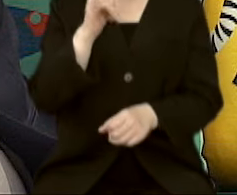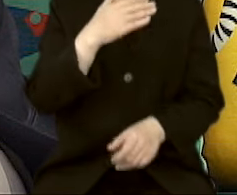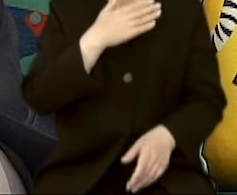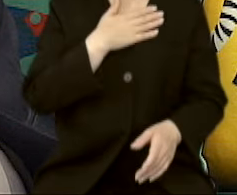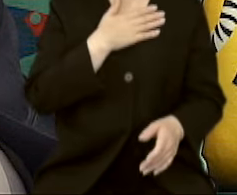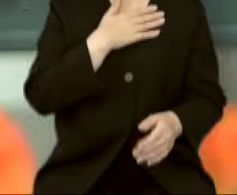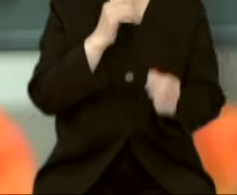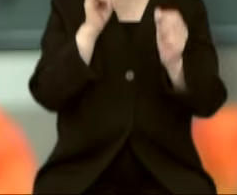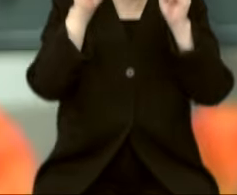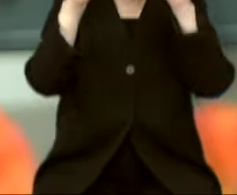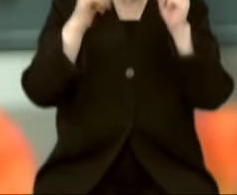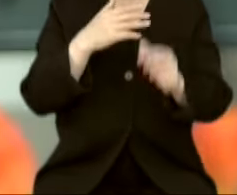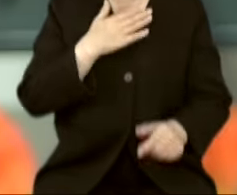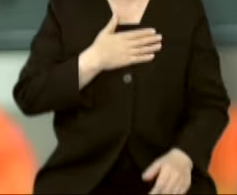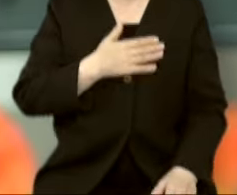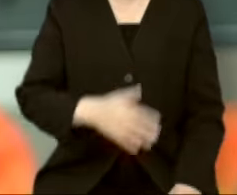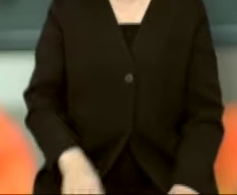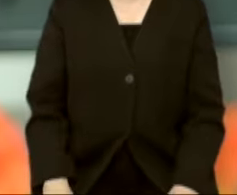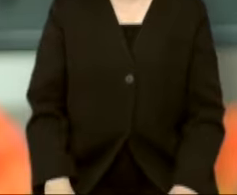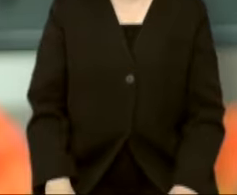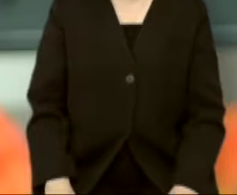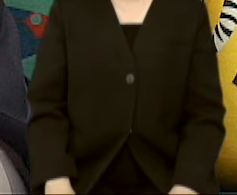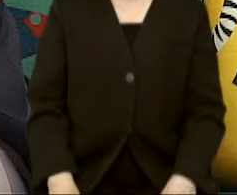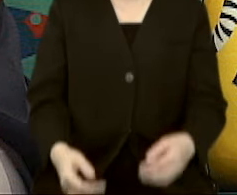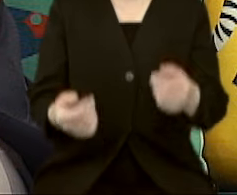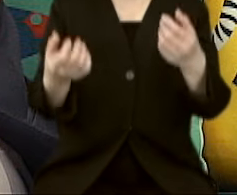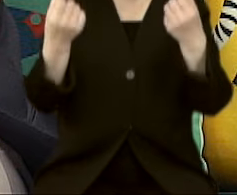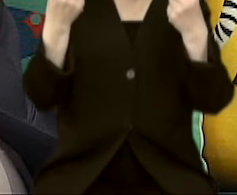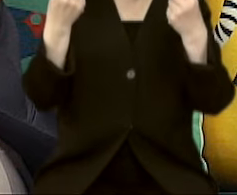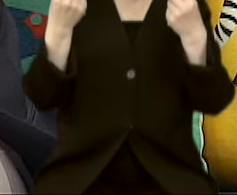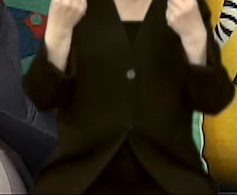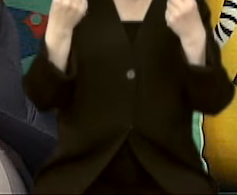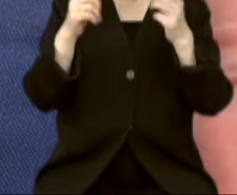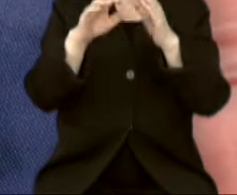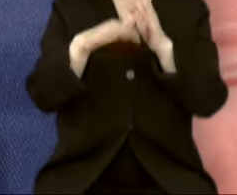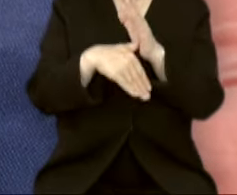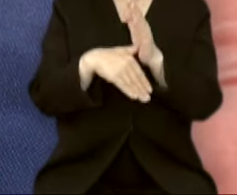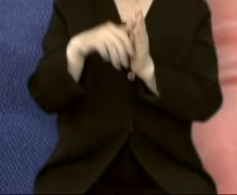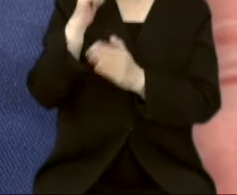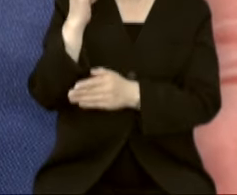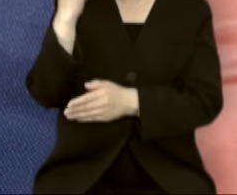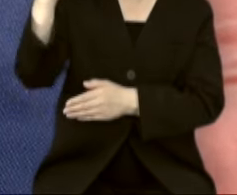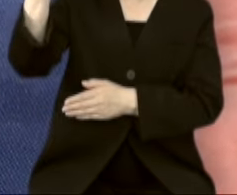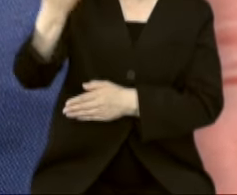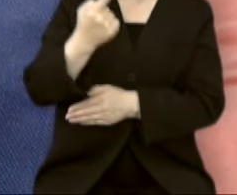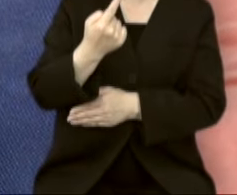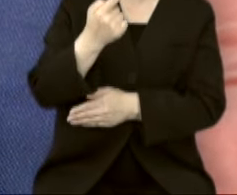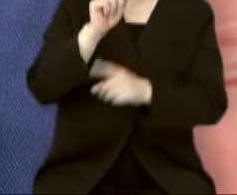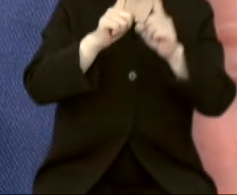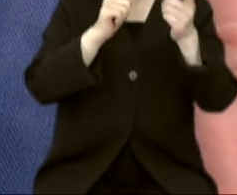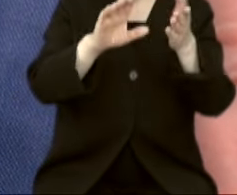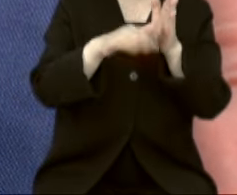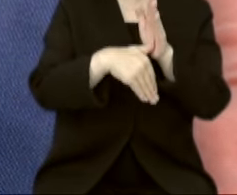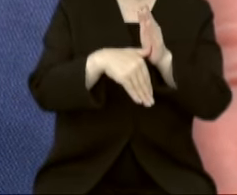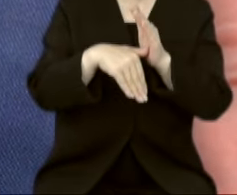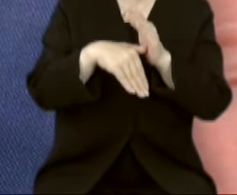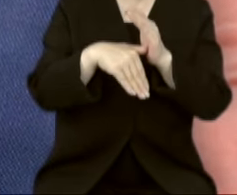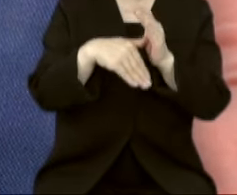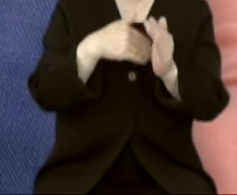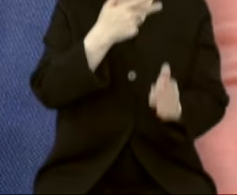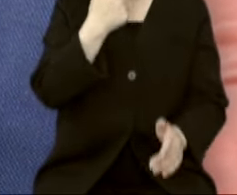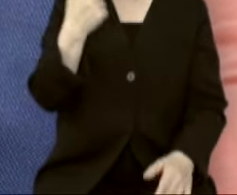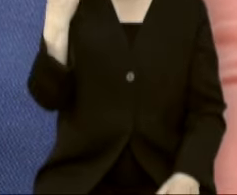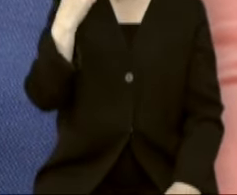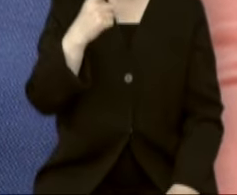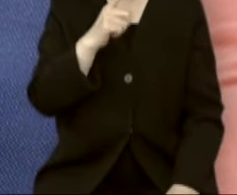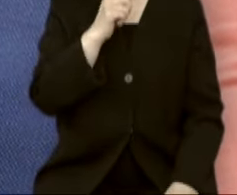제가 깨닫게 됐어요. 졸업식에 좋은 목사님이 와서 말씀 전하는데 제가 그거 듣고 영어로